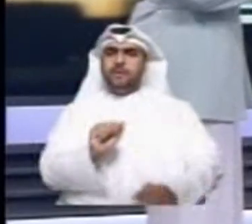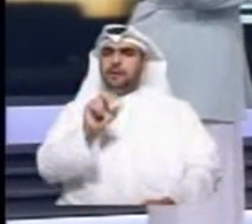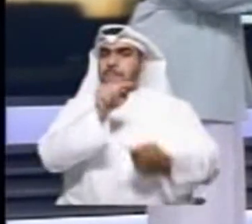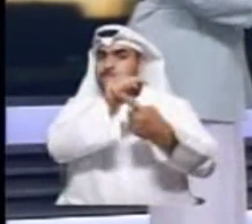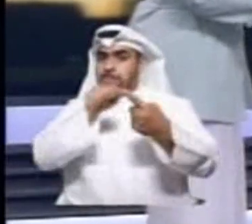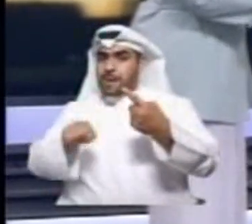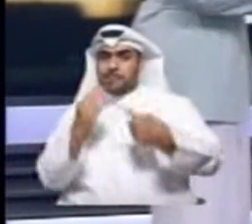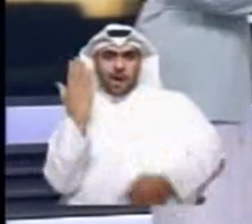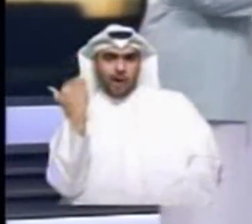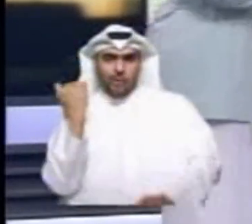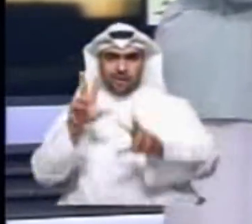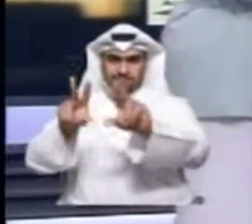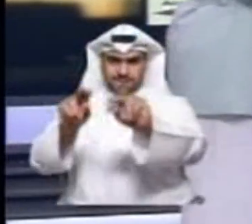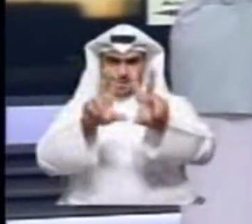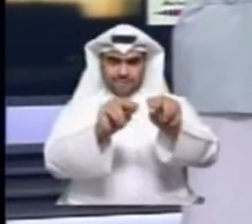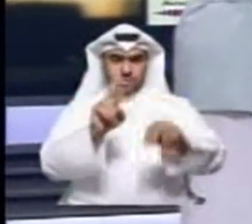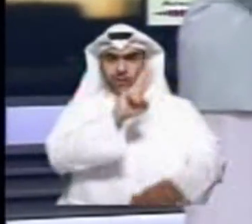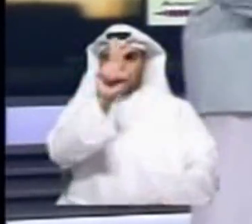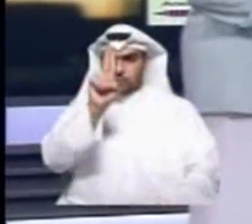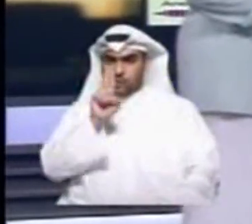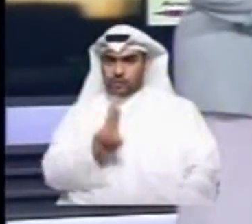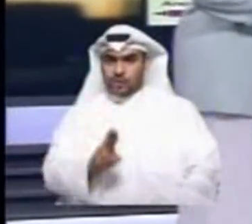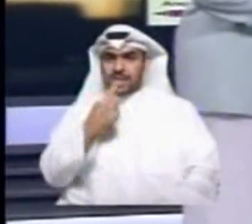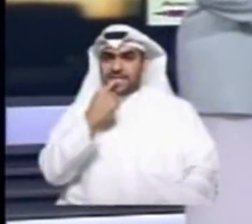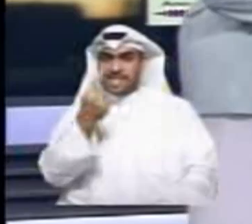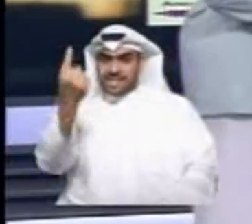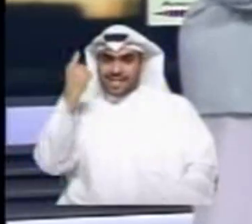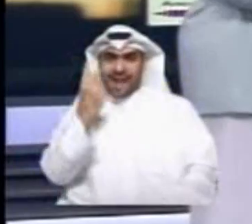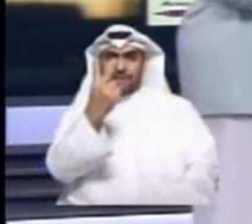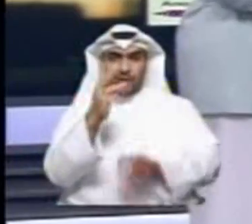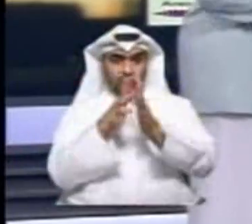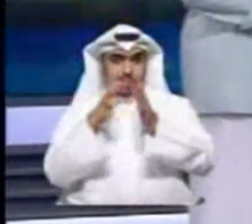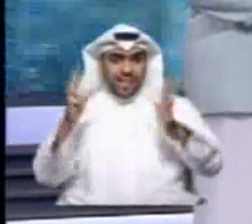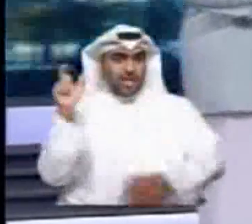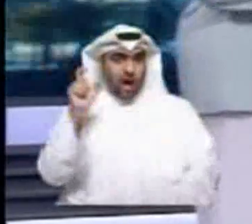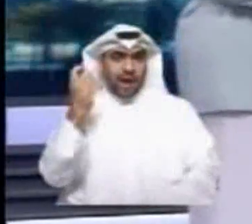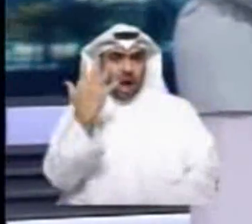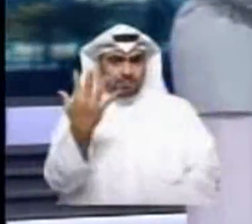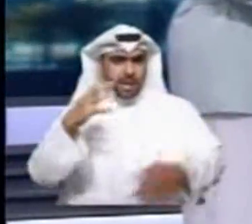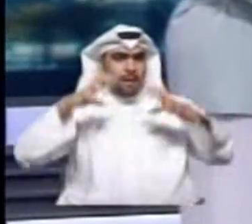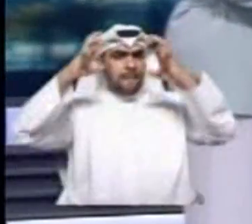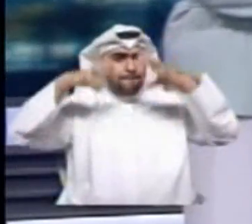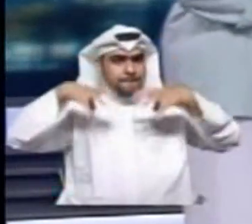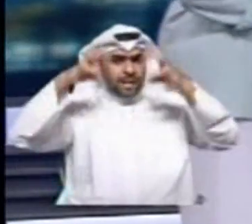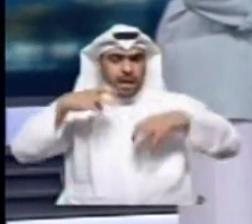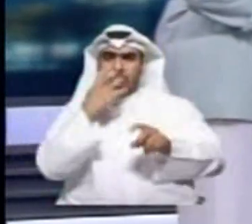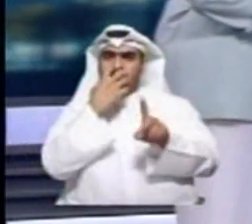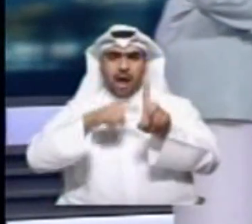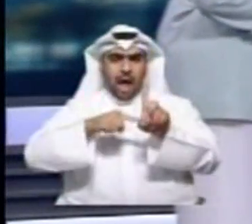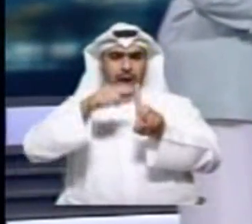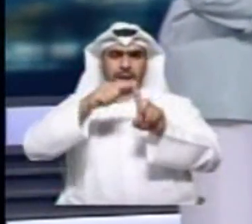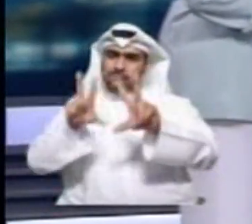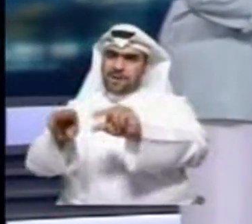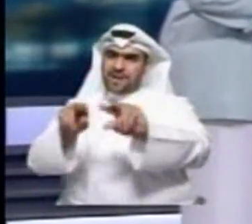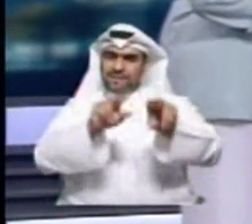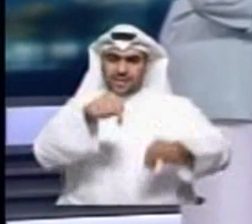لدرجات الحراره هالسنه مثل تقريبا شهر مايو في 2018 تقريبا. ان شاء الله. وكميات الامطار، وكميات هل في امطار برمضان؟